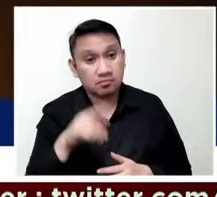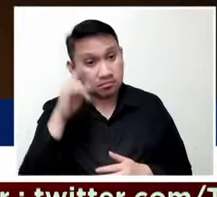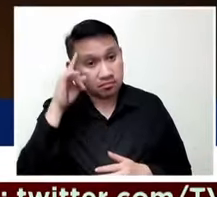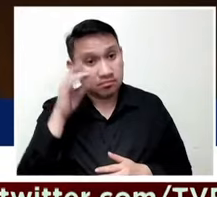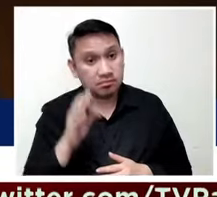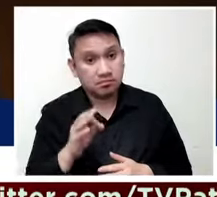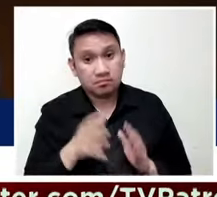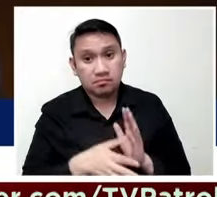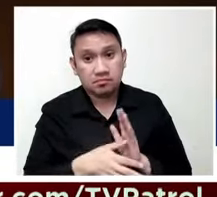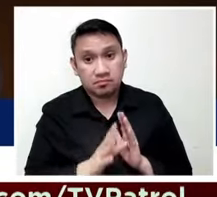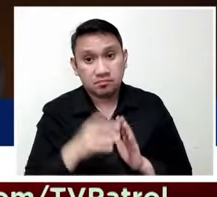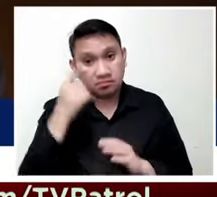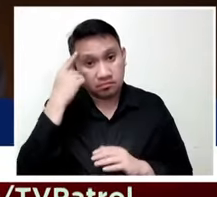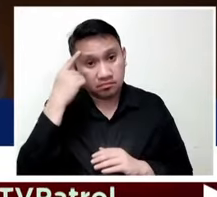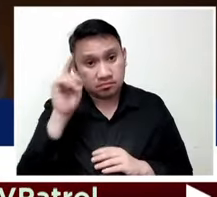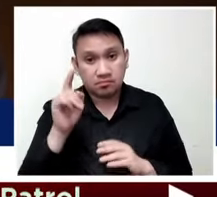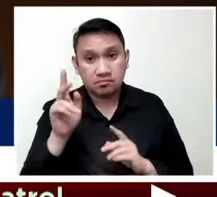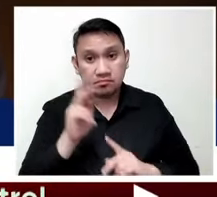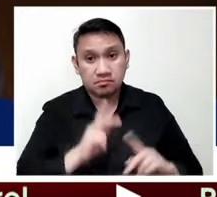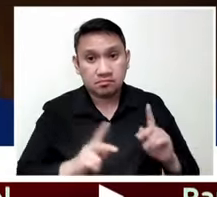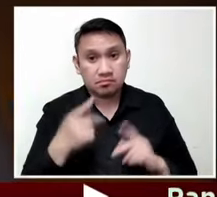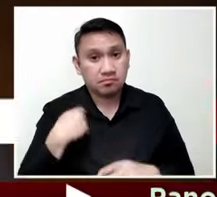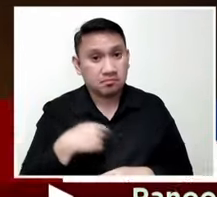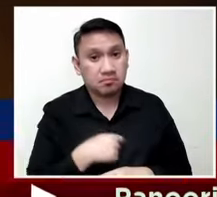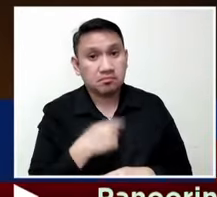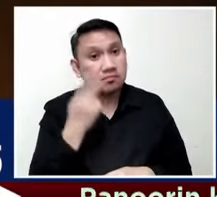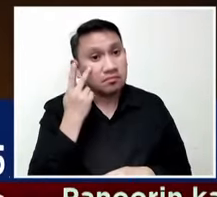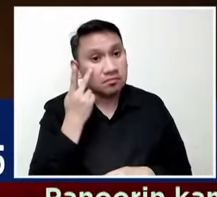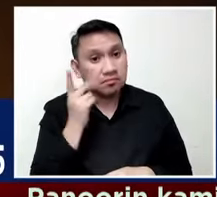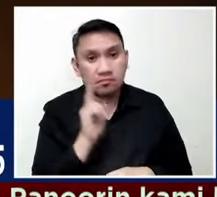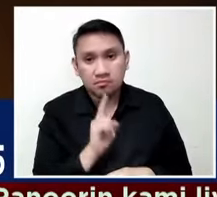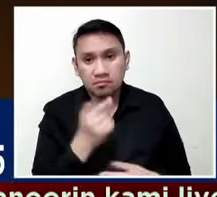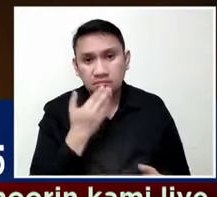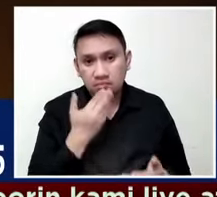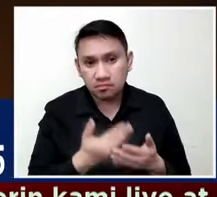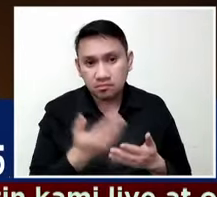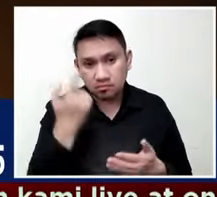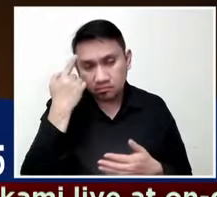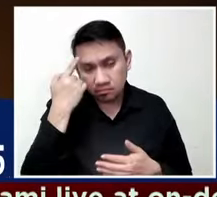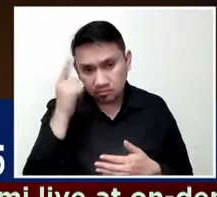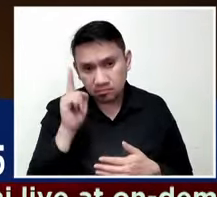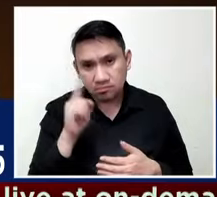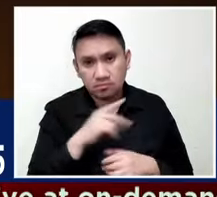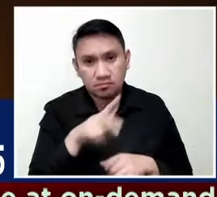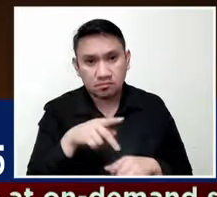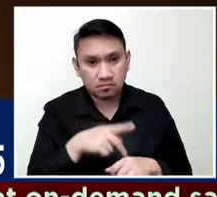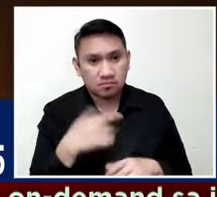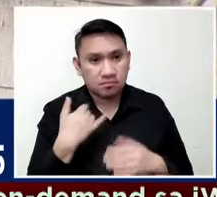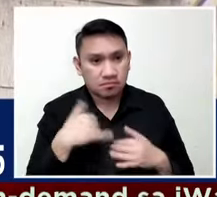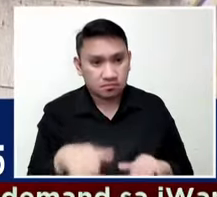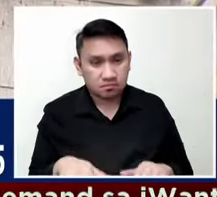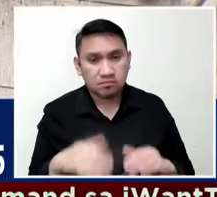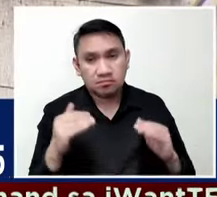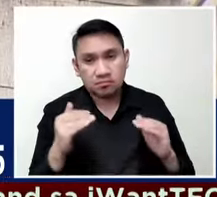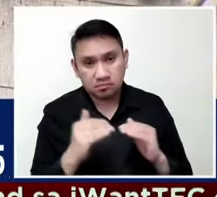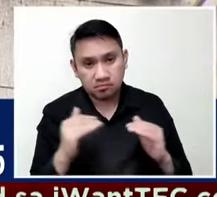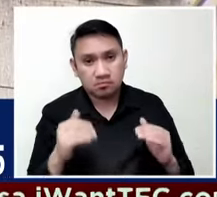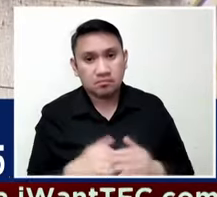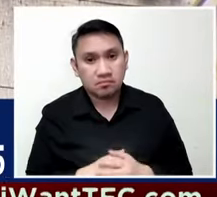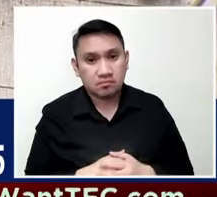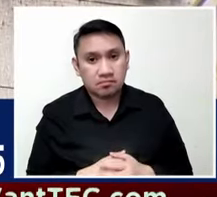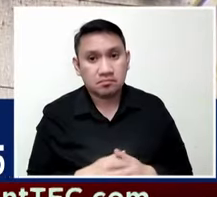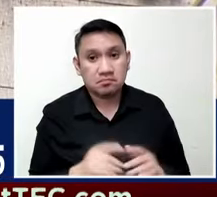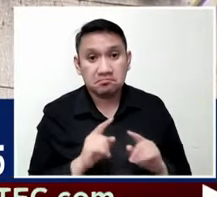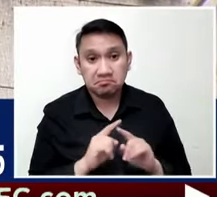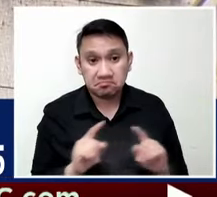Smartmatic ay para po sa bayan. Talagang tinignan po namin ano ba yung makakabuti sa bayan. Nag-exercise ng equity, nag-exercise ng fair play. Pero ikinatuwa